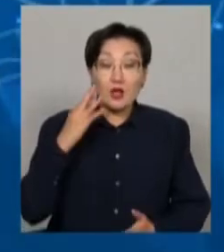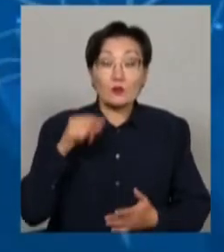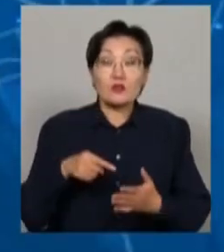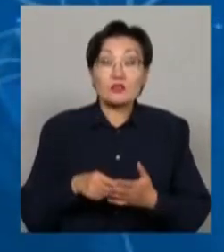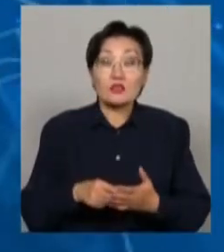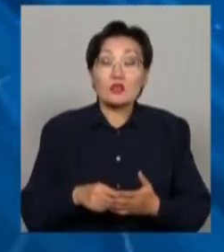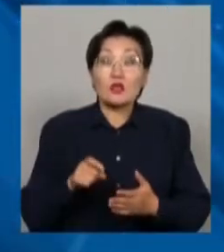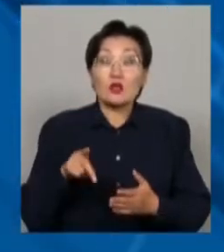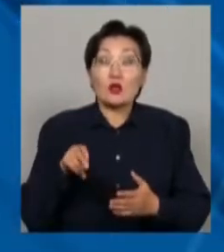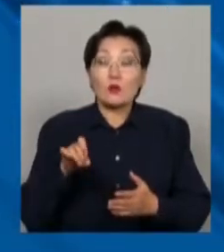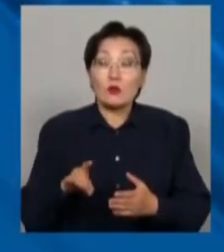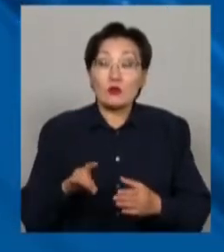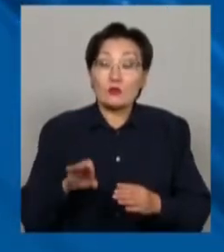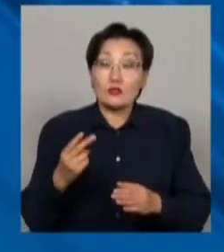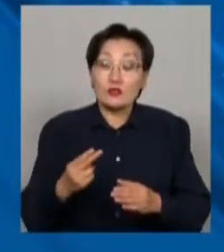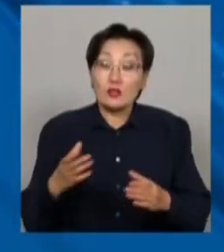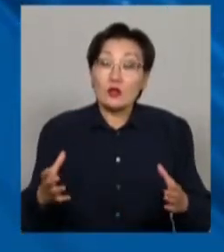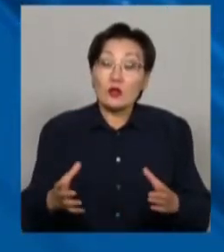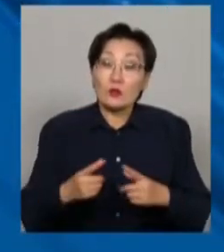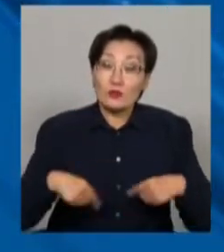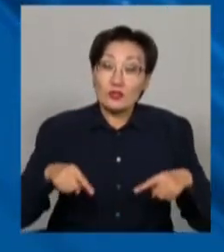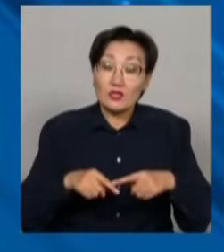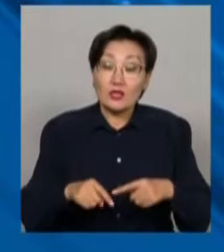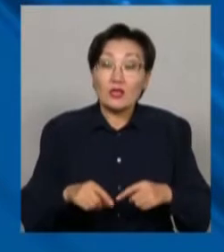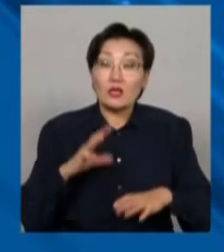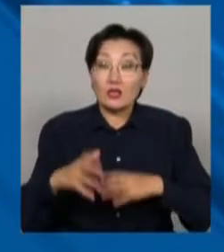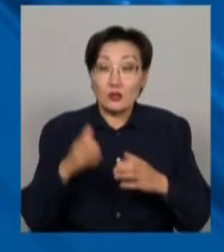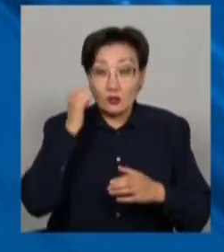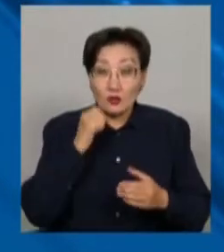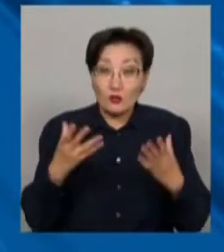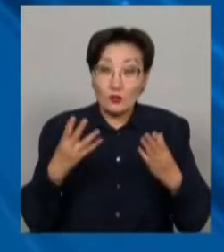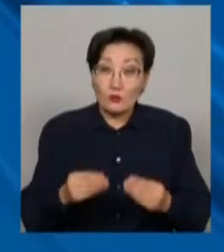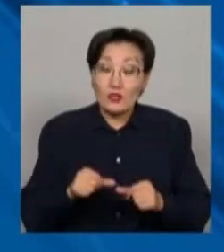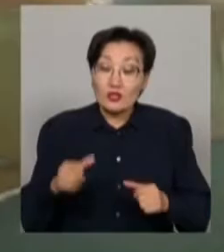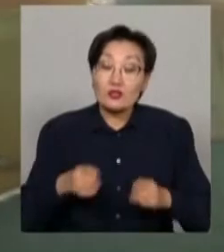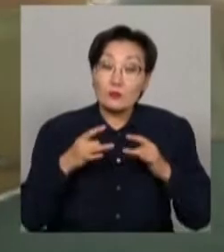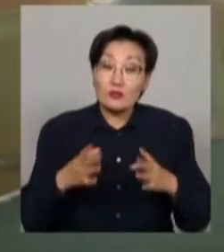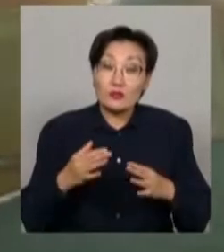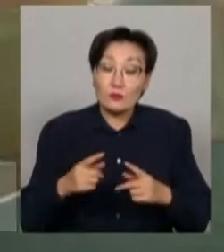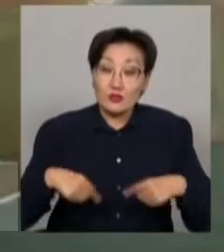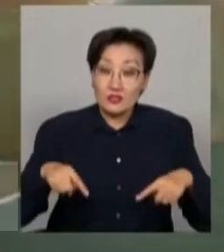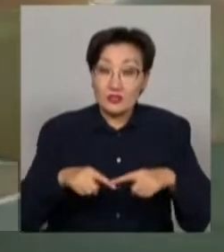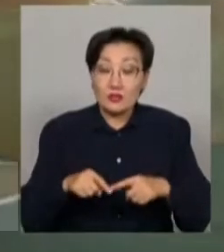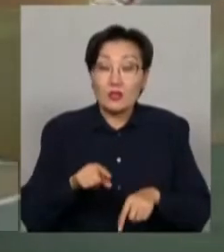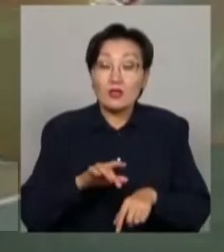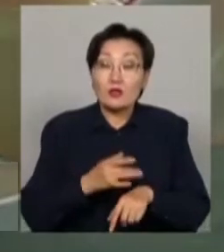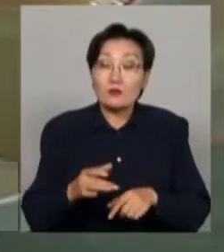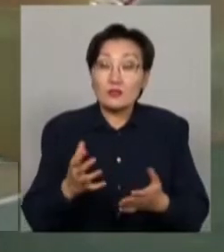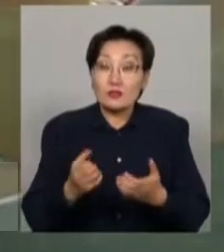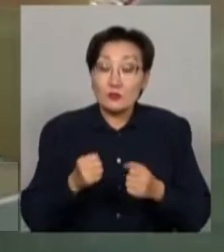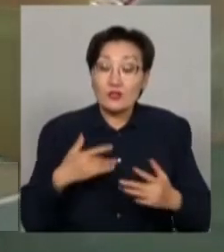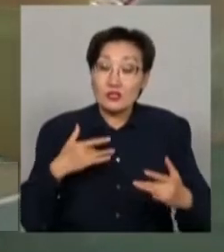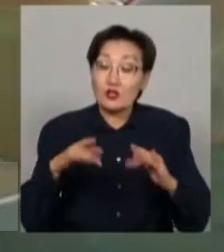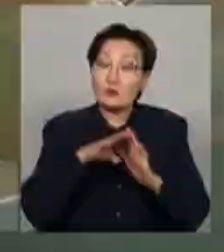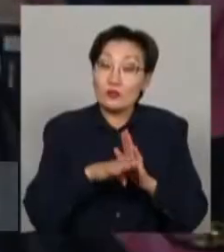Алматыдағы қамқор әлеуметтік үйі халықаралық қарттар күнін ерекше атап өтті. Бүгінде 45 қарияға қамқор болып отырған мекеме қызмет алушыларға